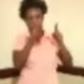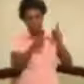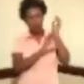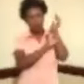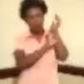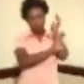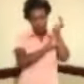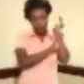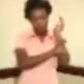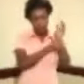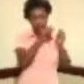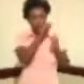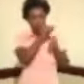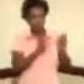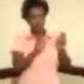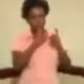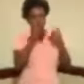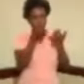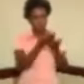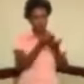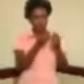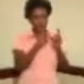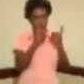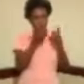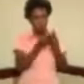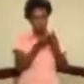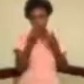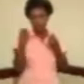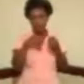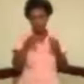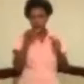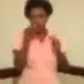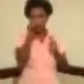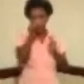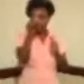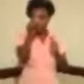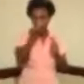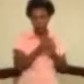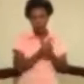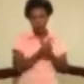de logique, pour que font un président sortir code de fait, pour code de fait, car